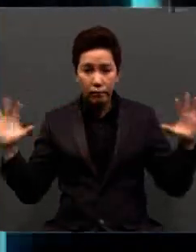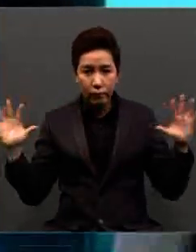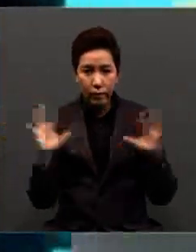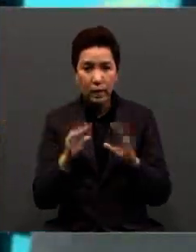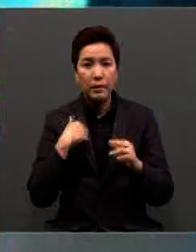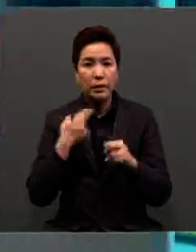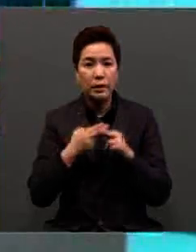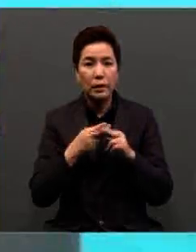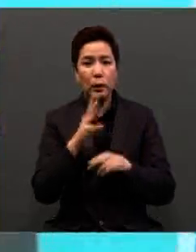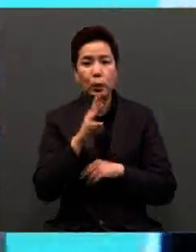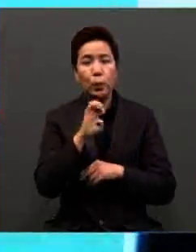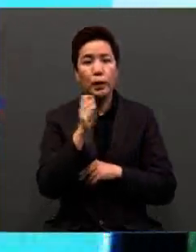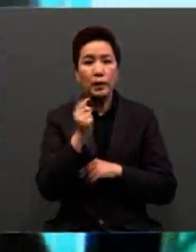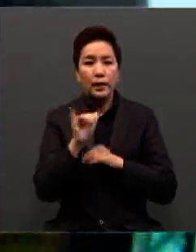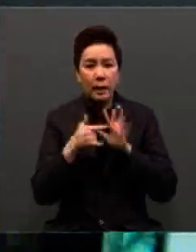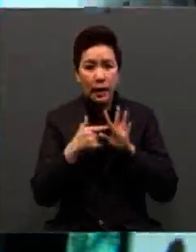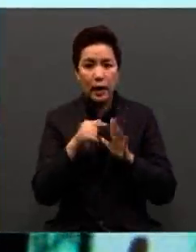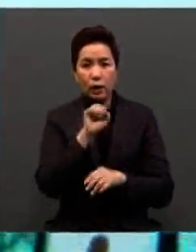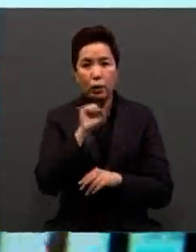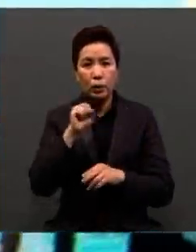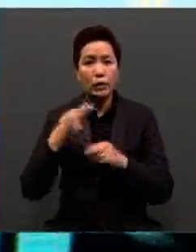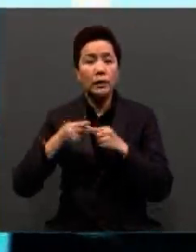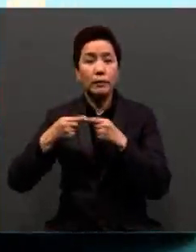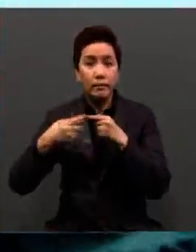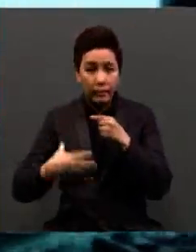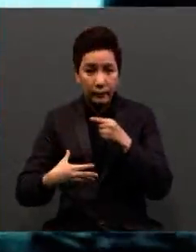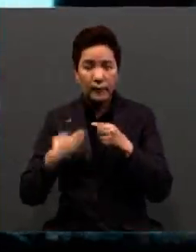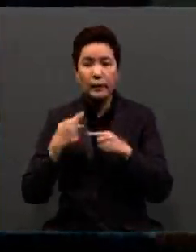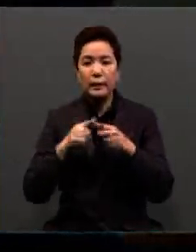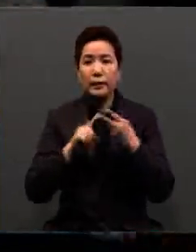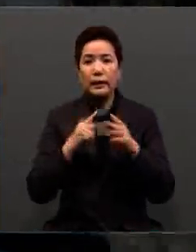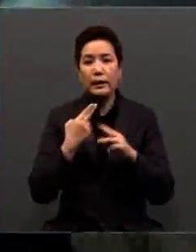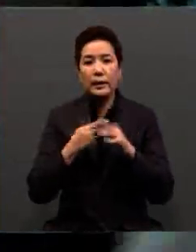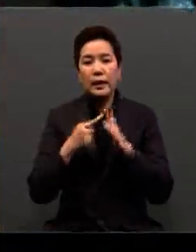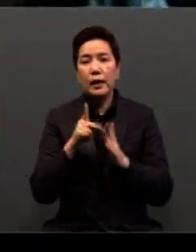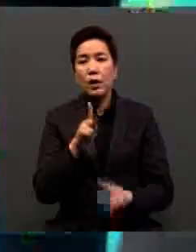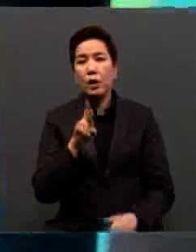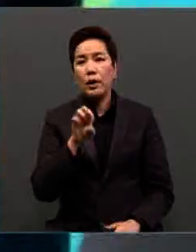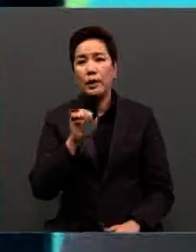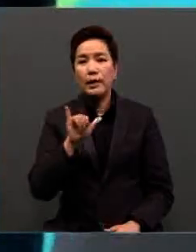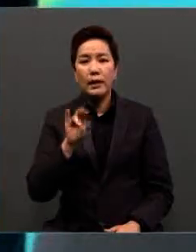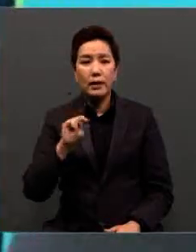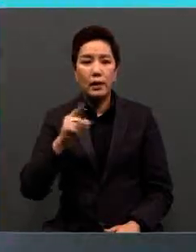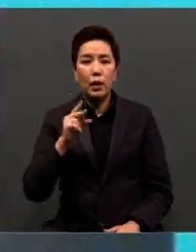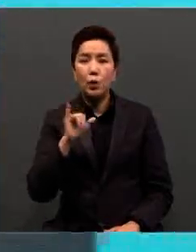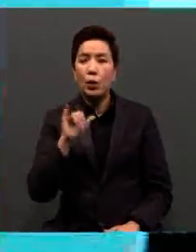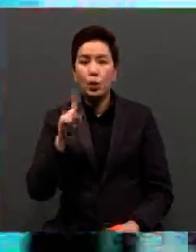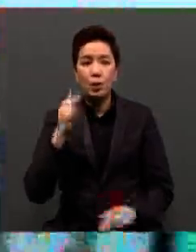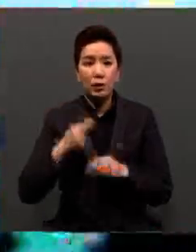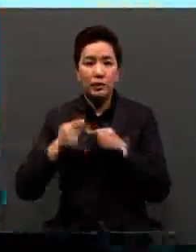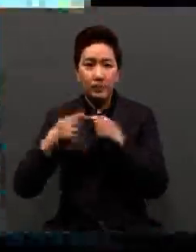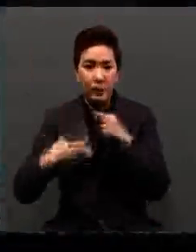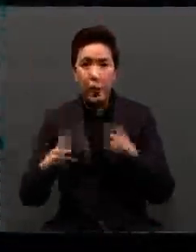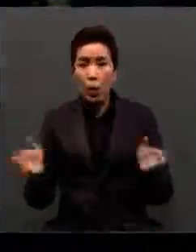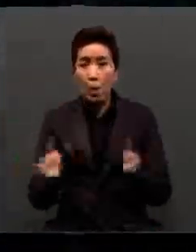แล้วไม่ว่าจะเป็นนายวิทยาแก้วพาราไดซ์ชื่อนายเกรียงยศสุดลาภาสสบัญชีรายชื่อเมื่อรวมตัว